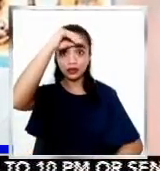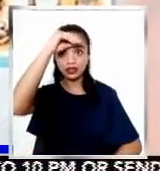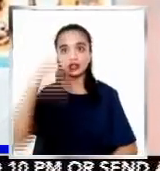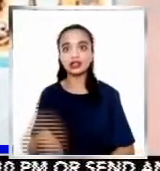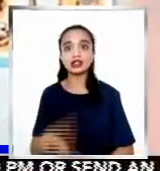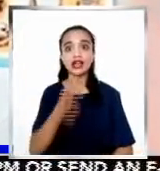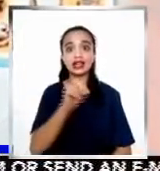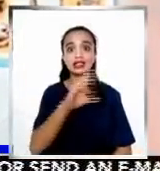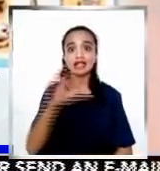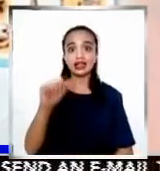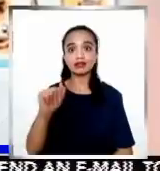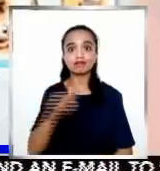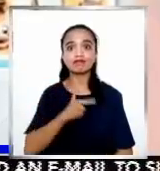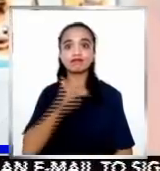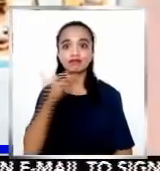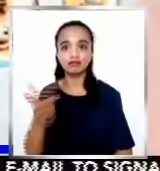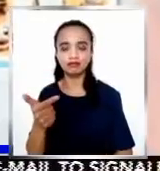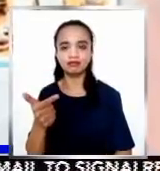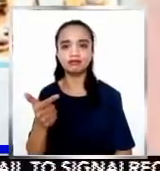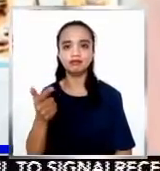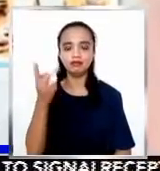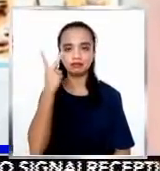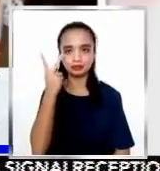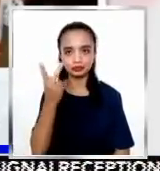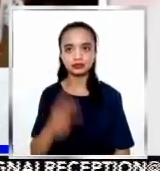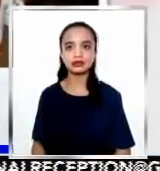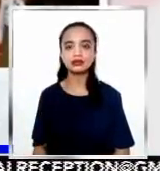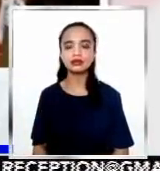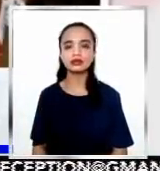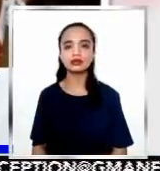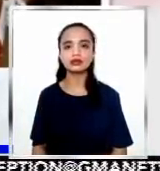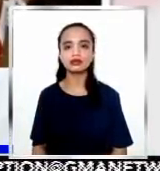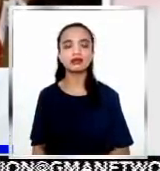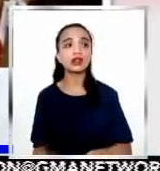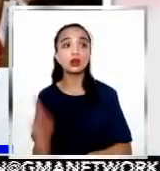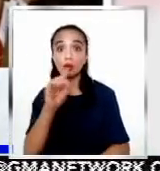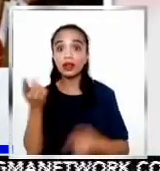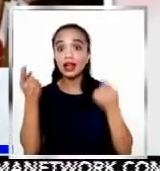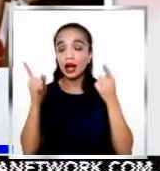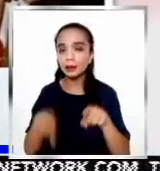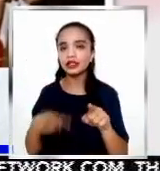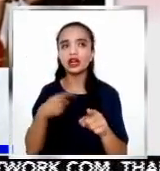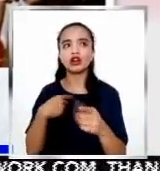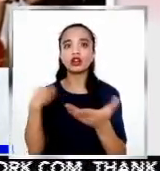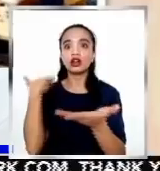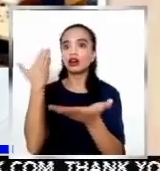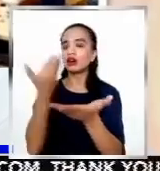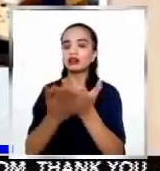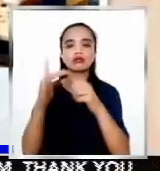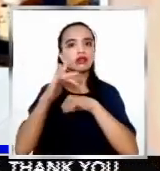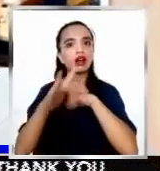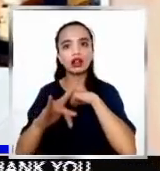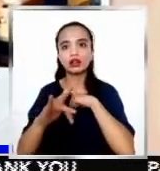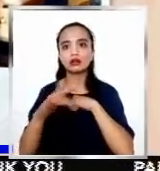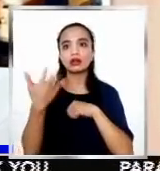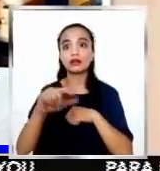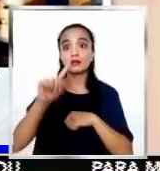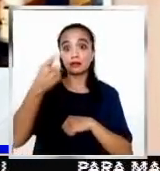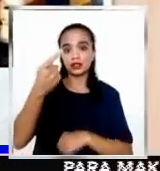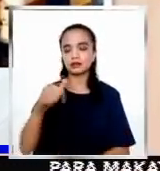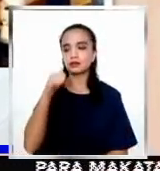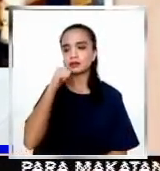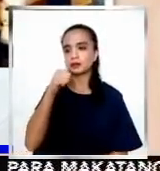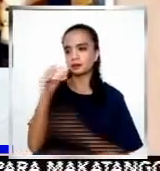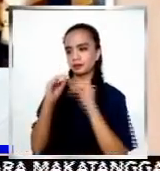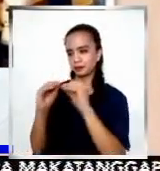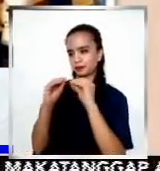at Juniors Volleyball Teams ng Baste. Ang nangyayari nun, dadating ako ng maagang-maaga, babae muna, magko-coach muna ako. Tapos